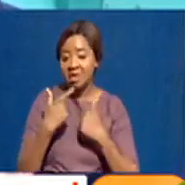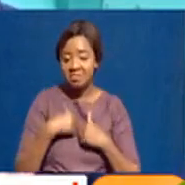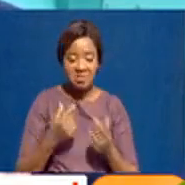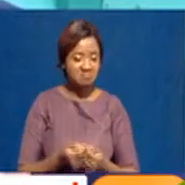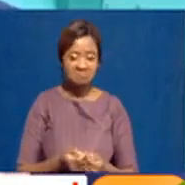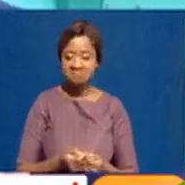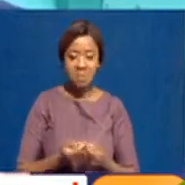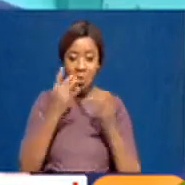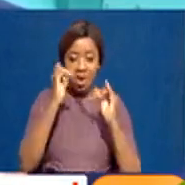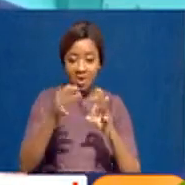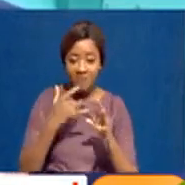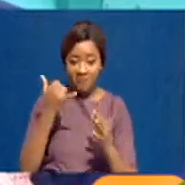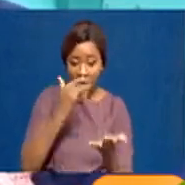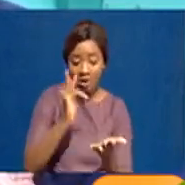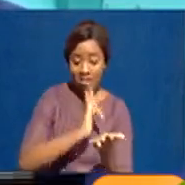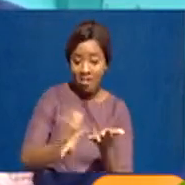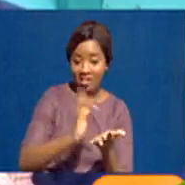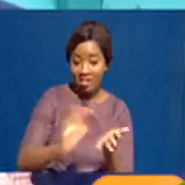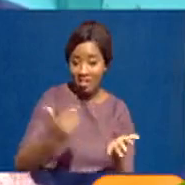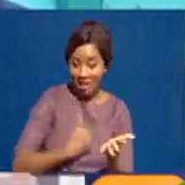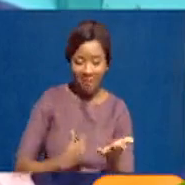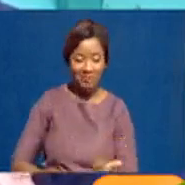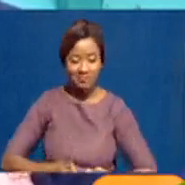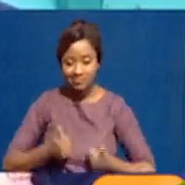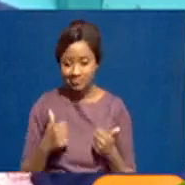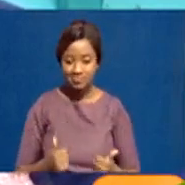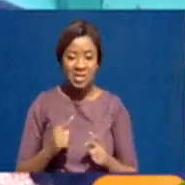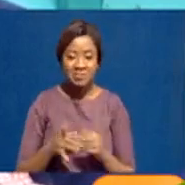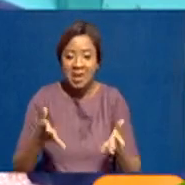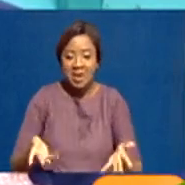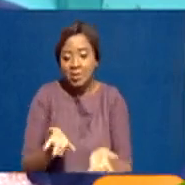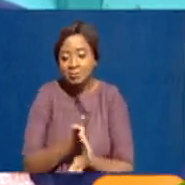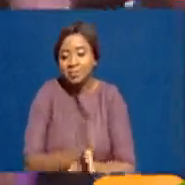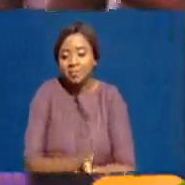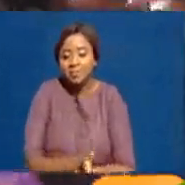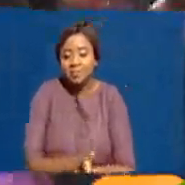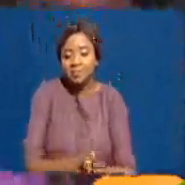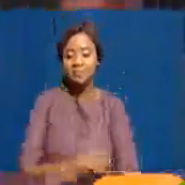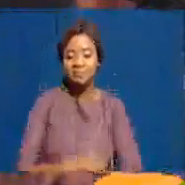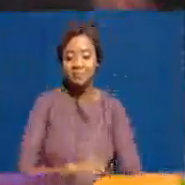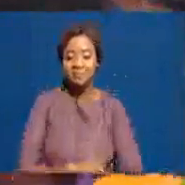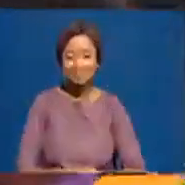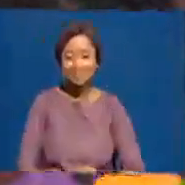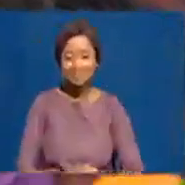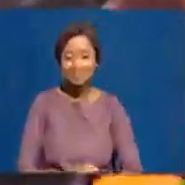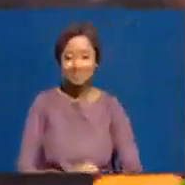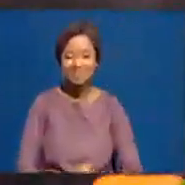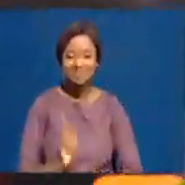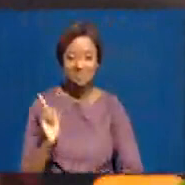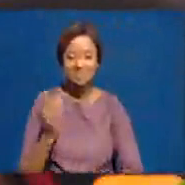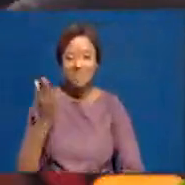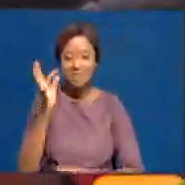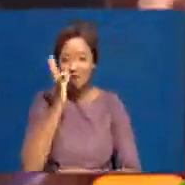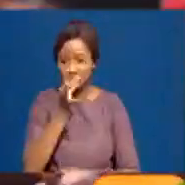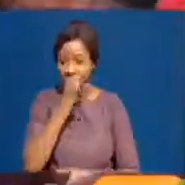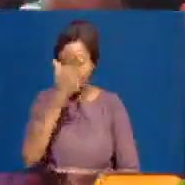Sababu ningekuwa na simu mzuri ningeweza saidika. Sasa mimi niko na shida. Deputy President Rigathi Gachagua was in Nyeri on